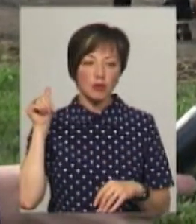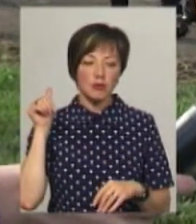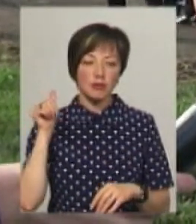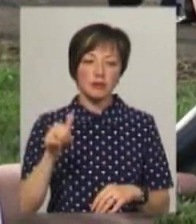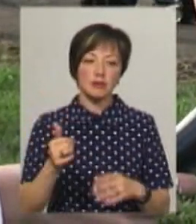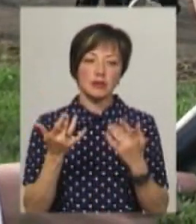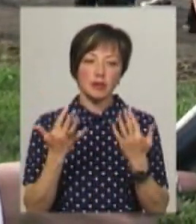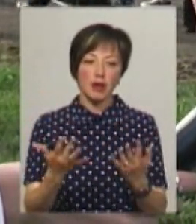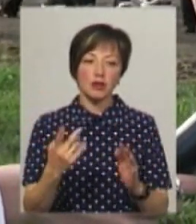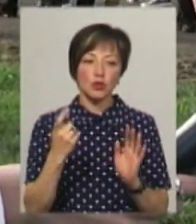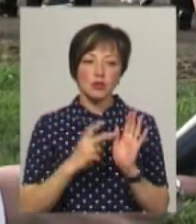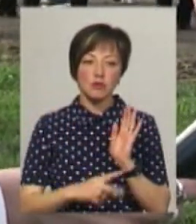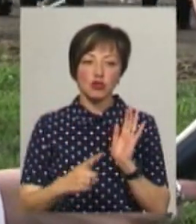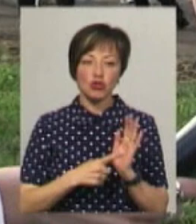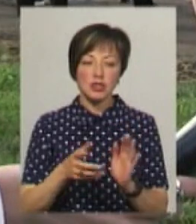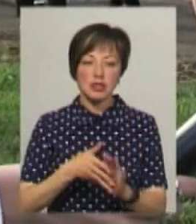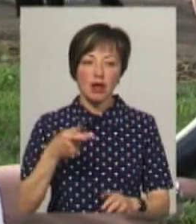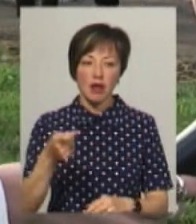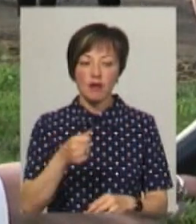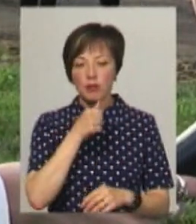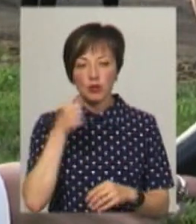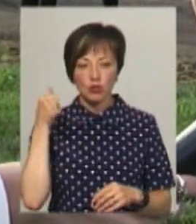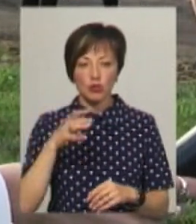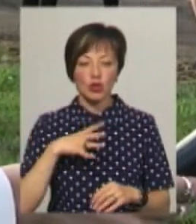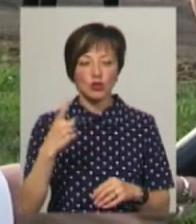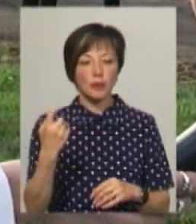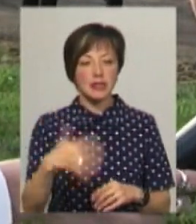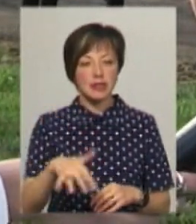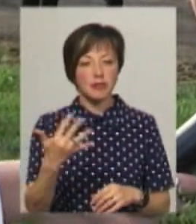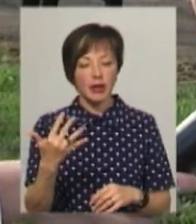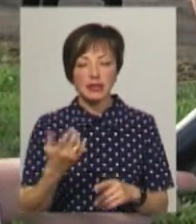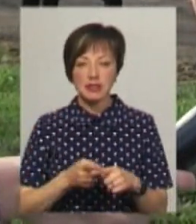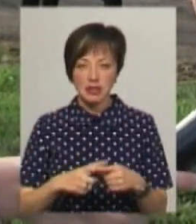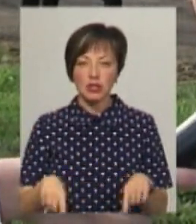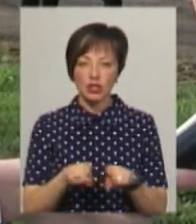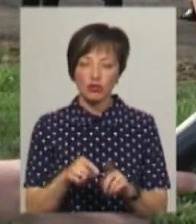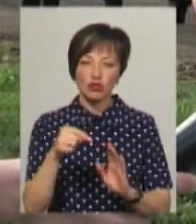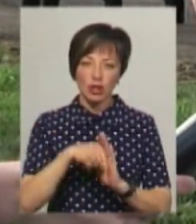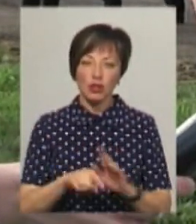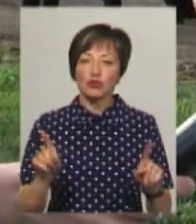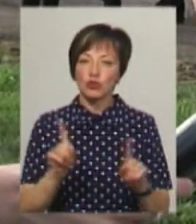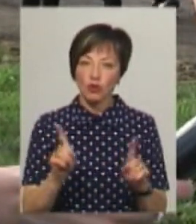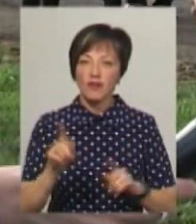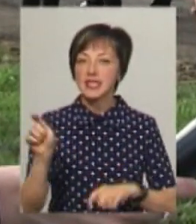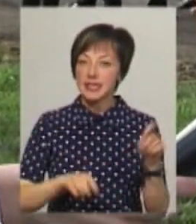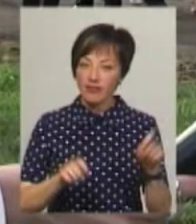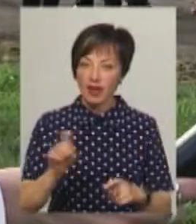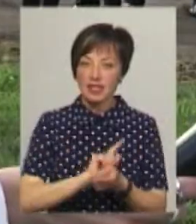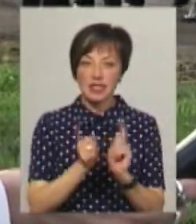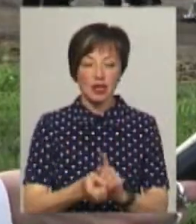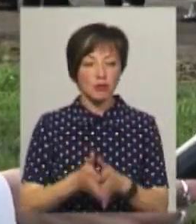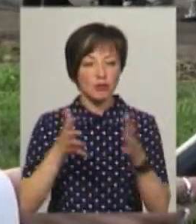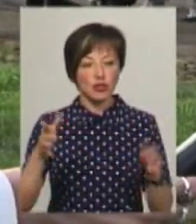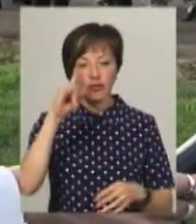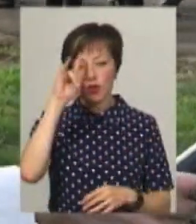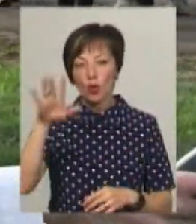ми набрали 176 заявок. Минулому було 155. Це теж говорить про те, що фестиваль стає більш